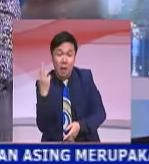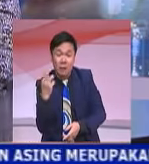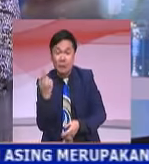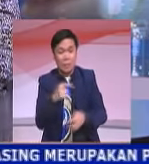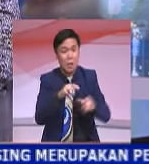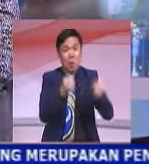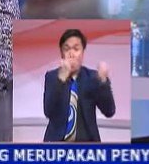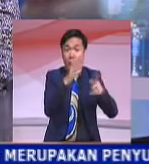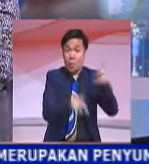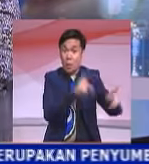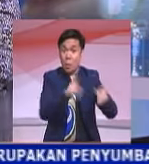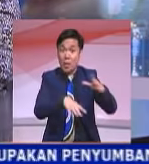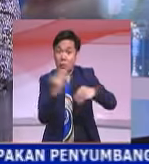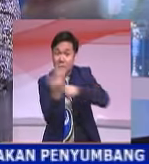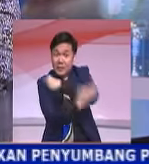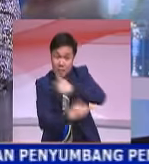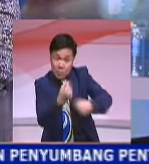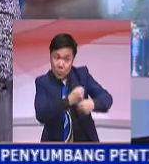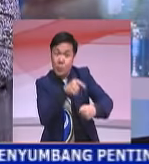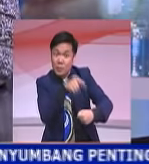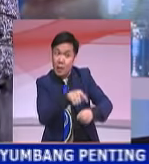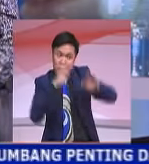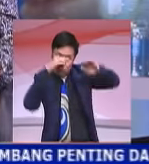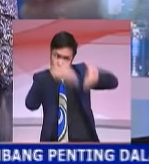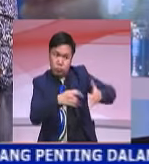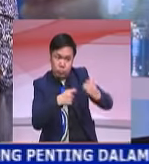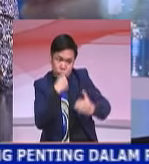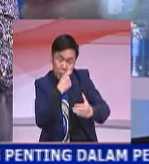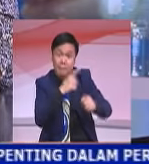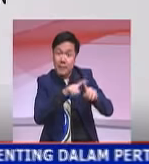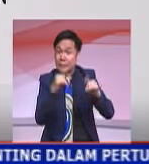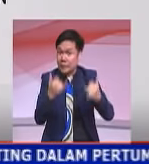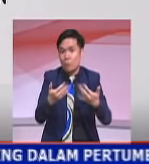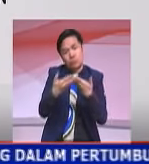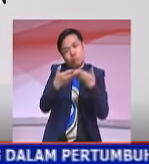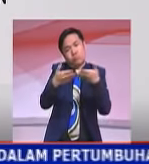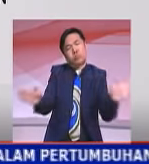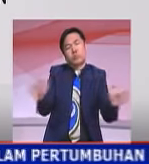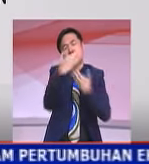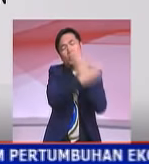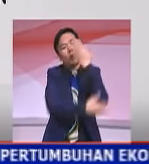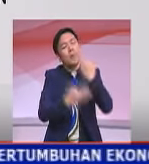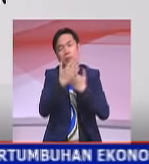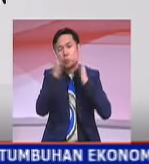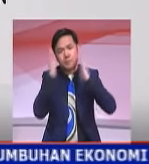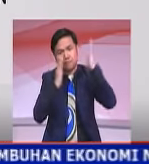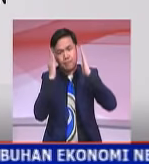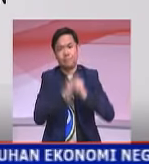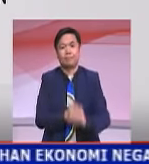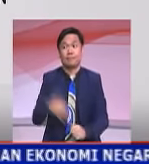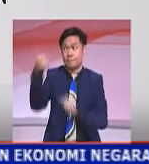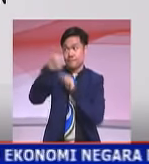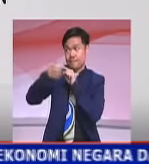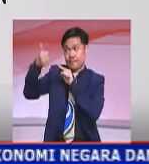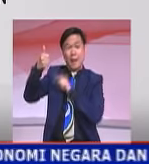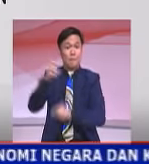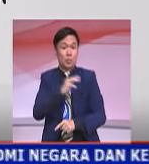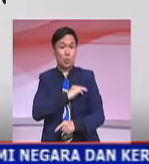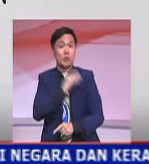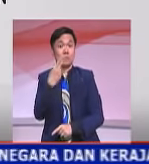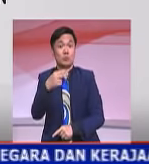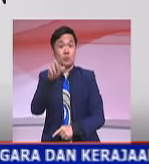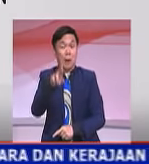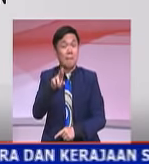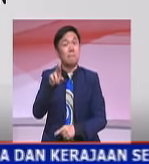tinggi bermula 1 Disember 2020. Menteri Sumber Manusia Datuk Seri M. Saravanan